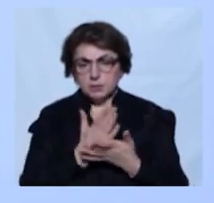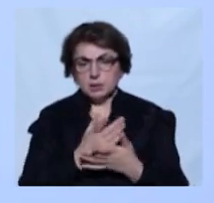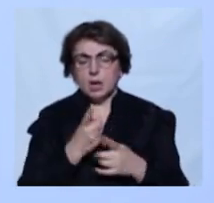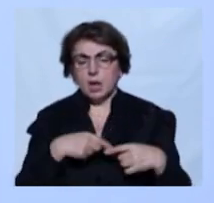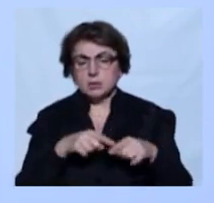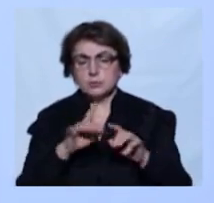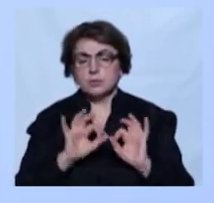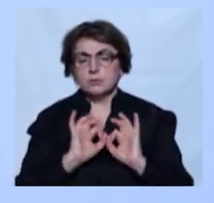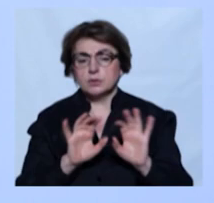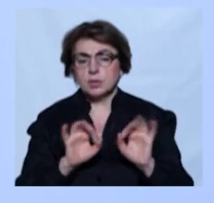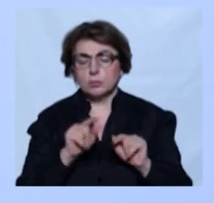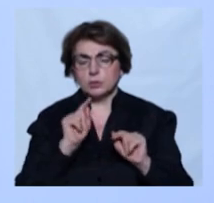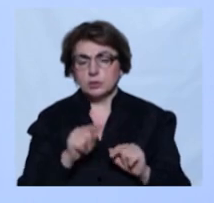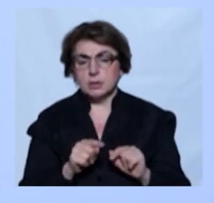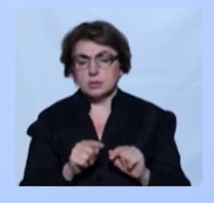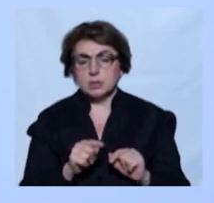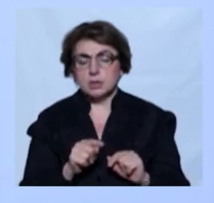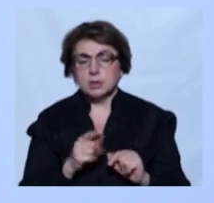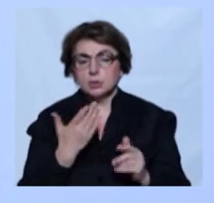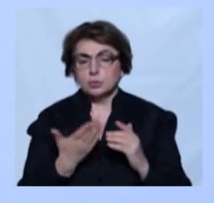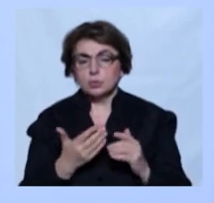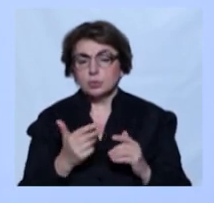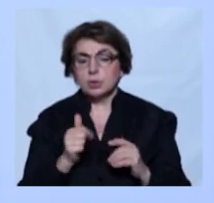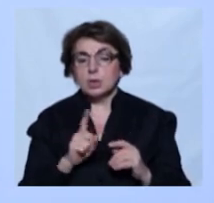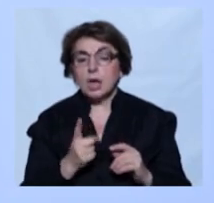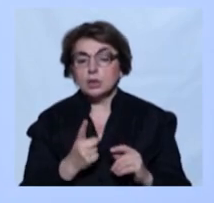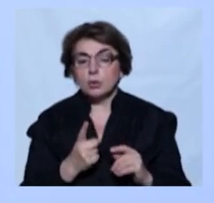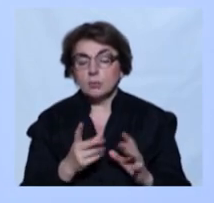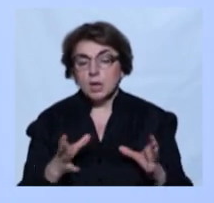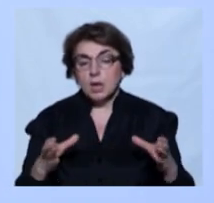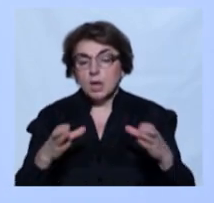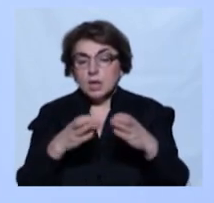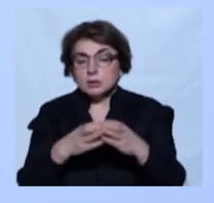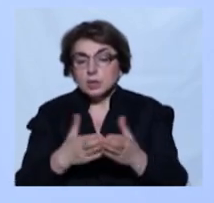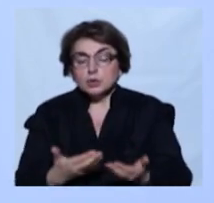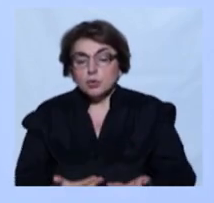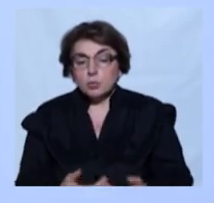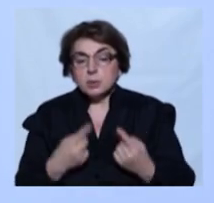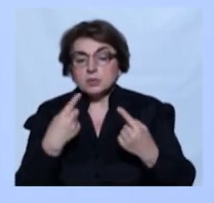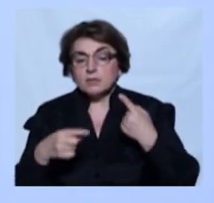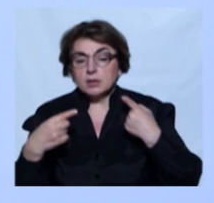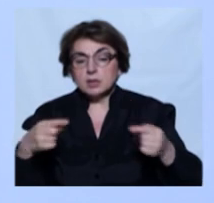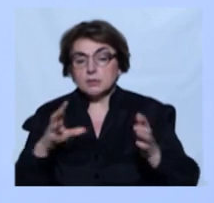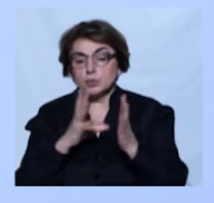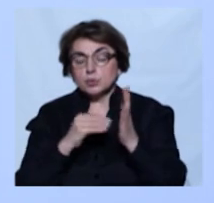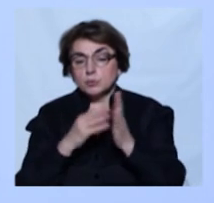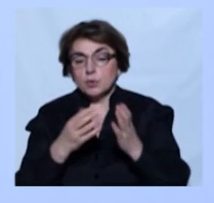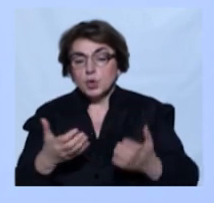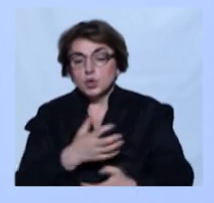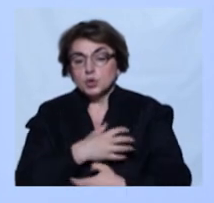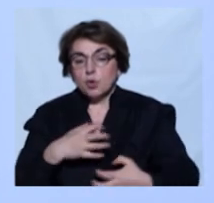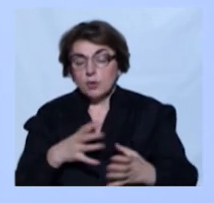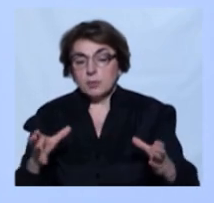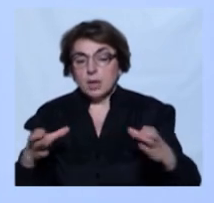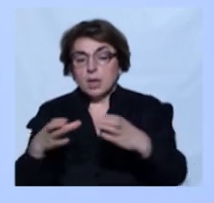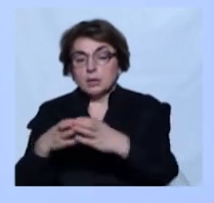ასევე დღეს ჩვენ ვისაუბრეთ იმაზე, თუ რატომ ერთიანდებიან სხვადასხვა ძუძუმწოვარი ცხოველები ჯგუფებად.